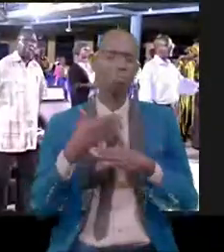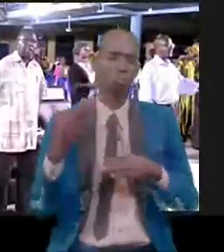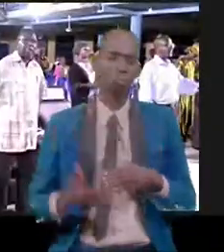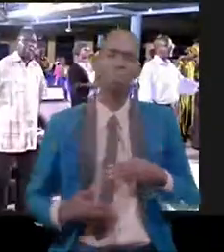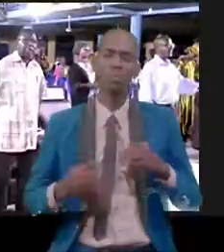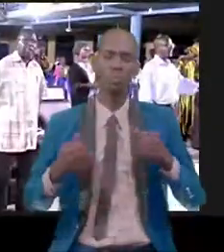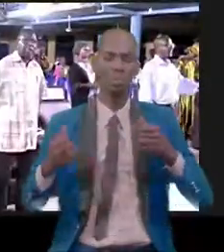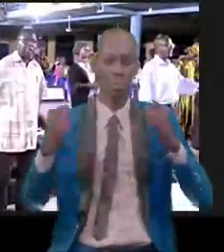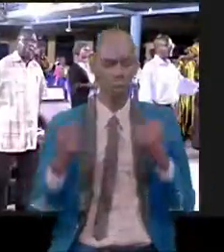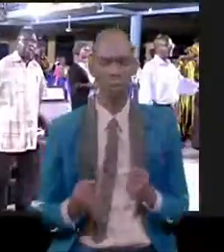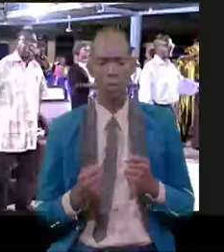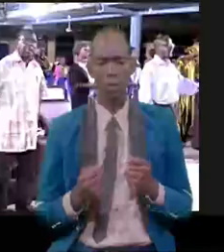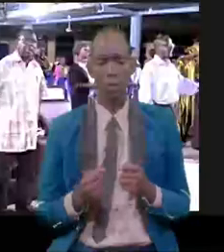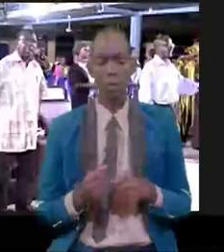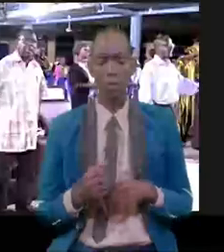Ce soir,